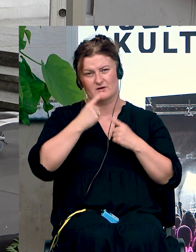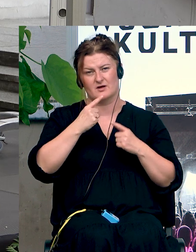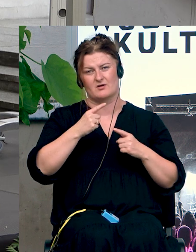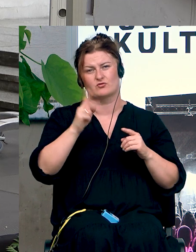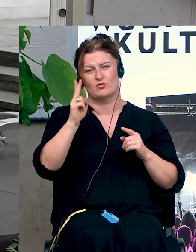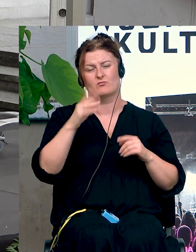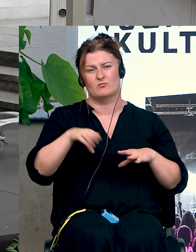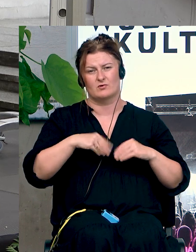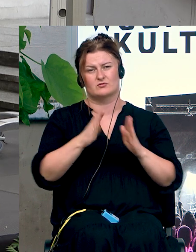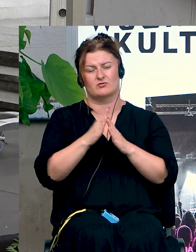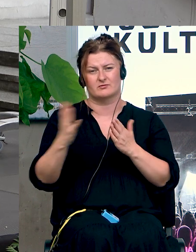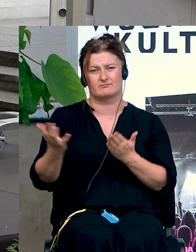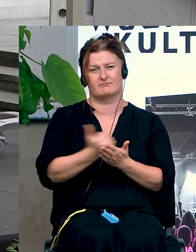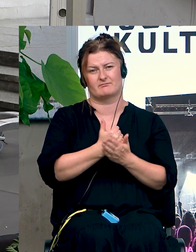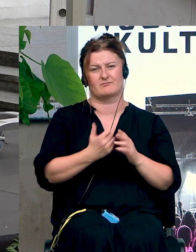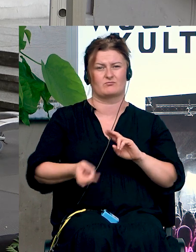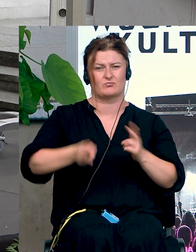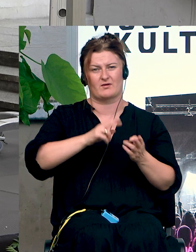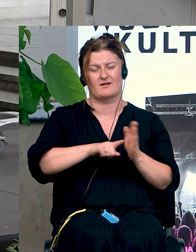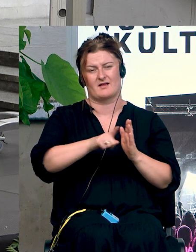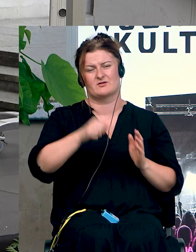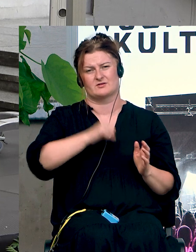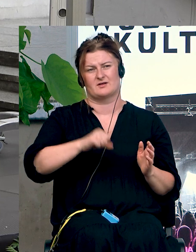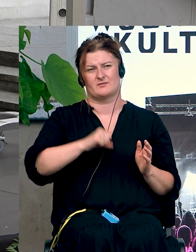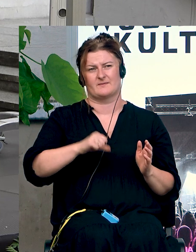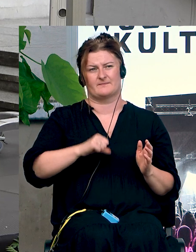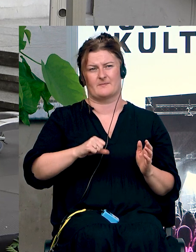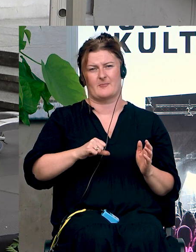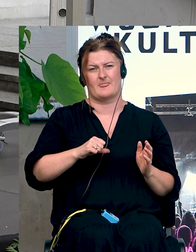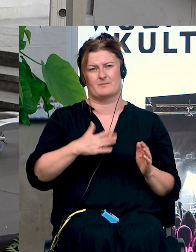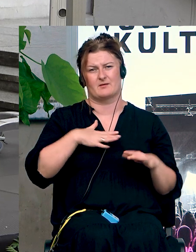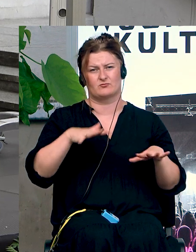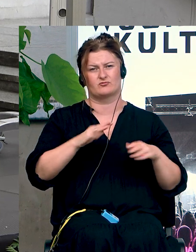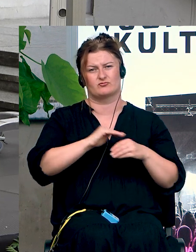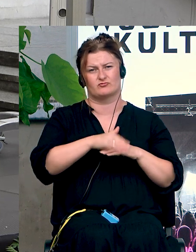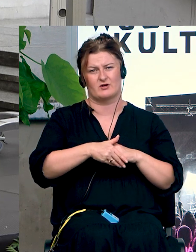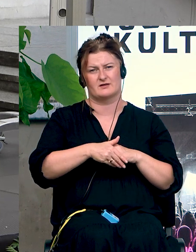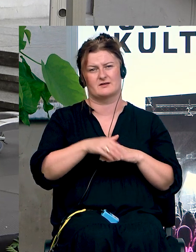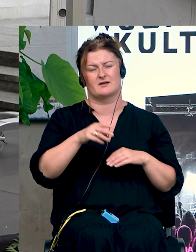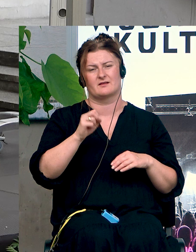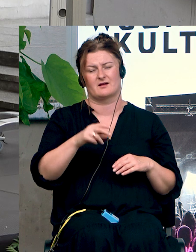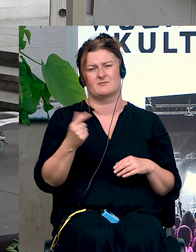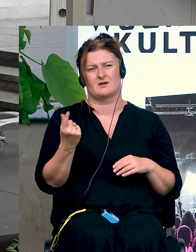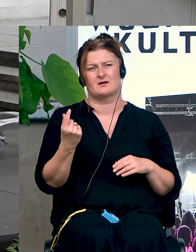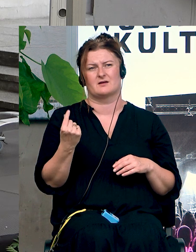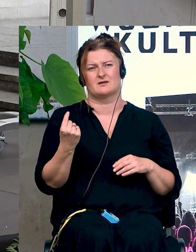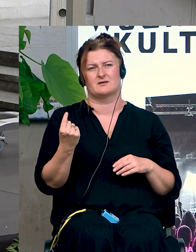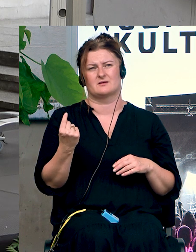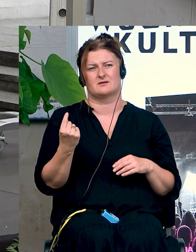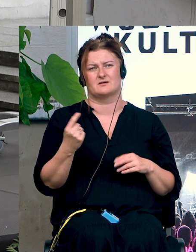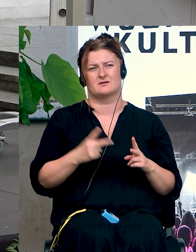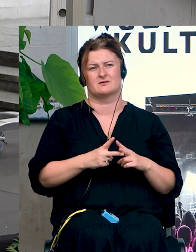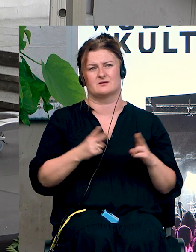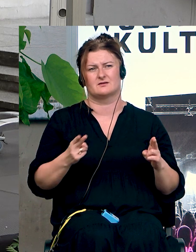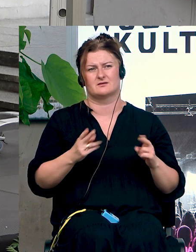себе. Мені дуже пощастило мати такого партнера з книжками, як Богдан Задура,